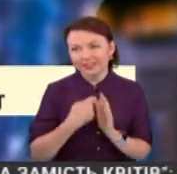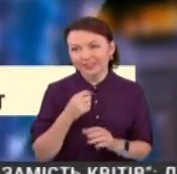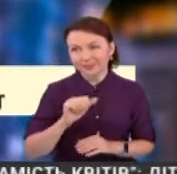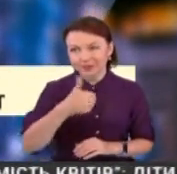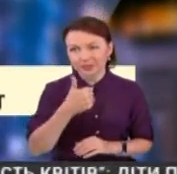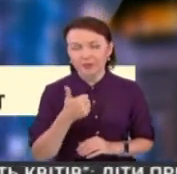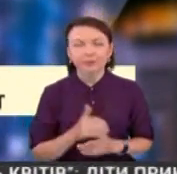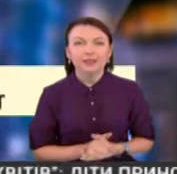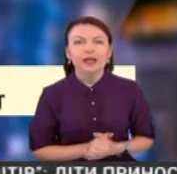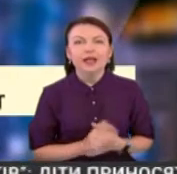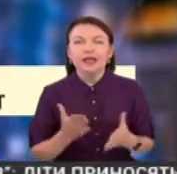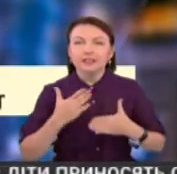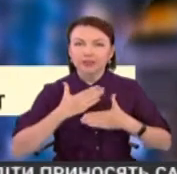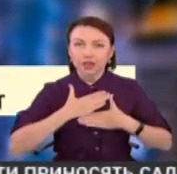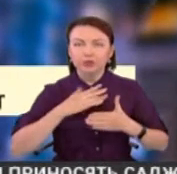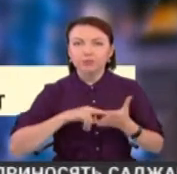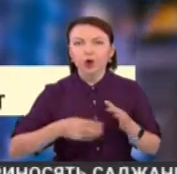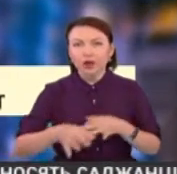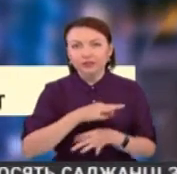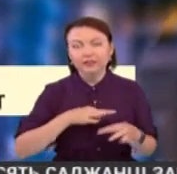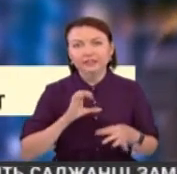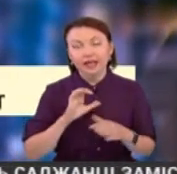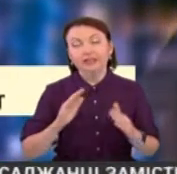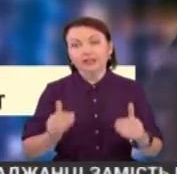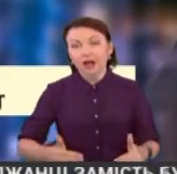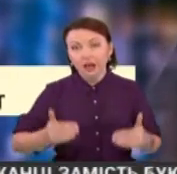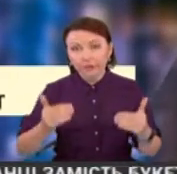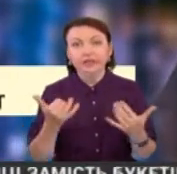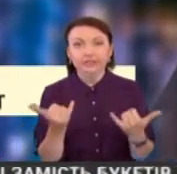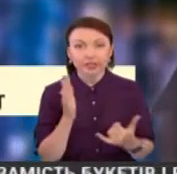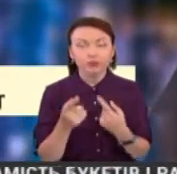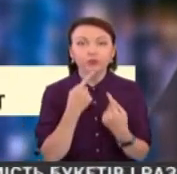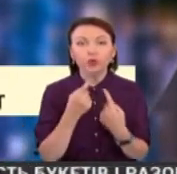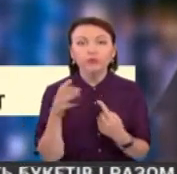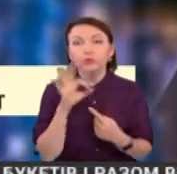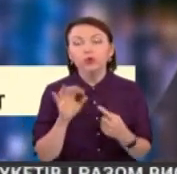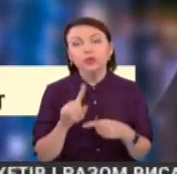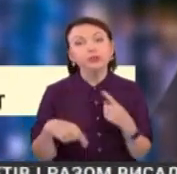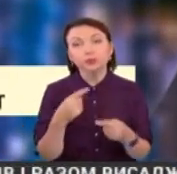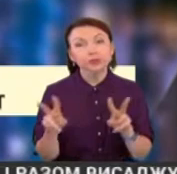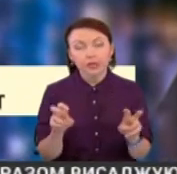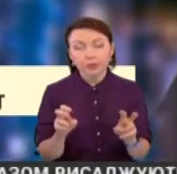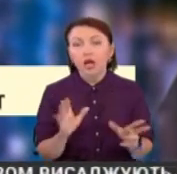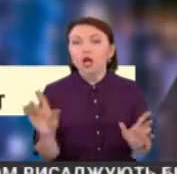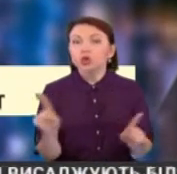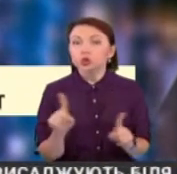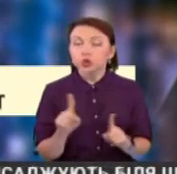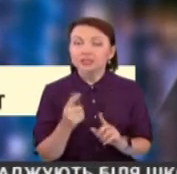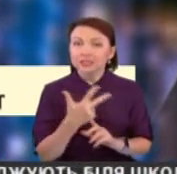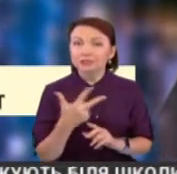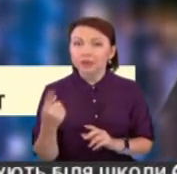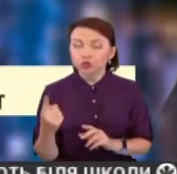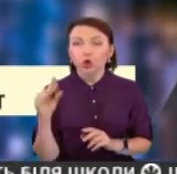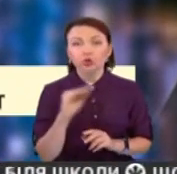Тим не менше, наш проєкт СТН «Панорама» рухається далі. І зараз будемо говорити вже про наступне – про те, що з